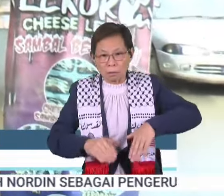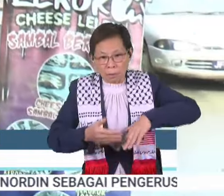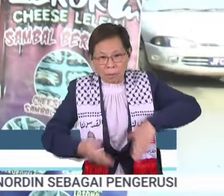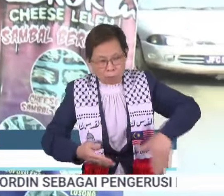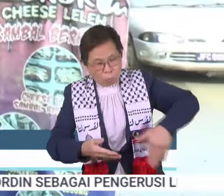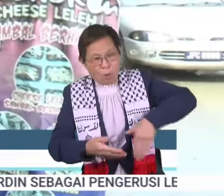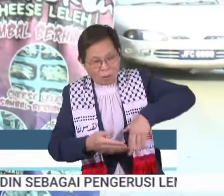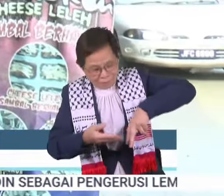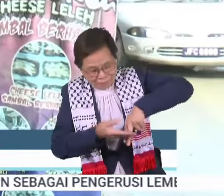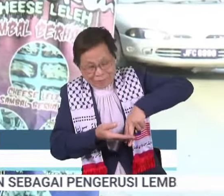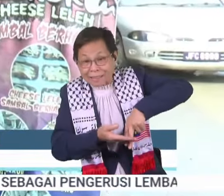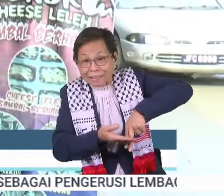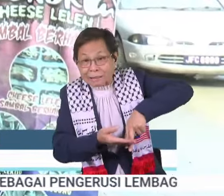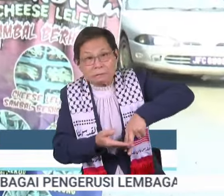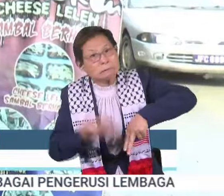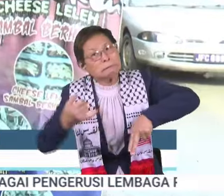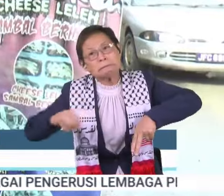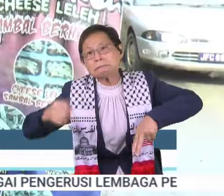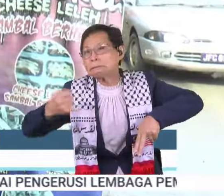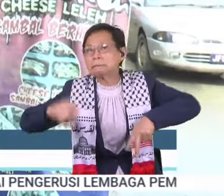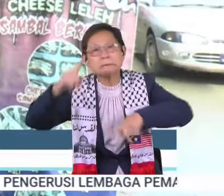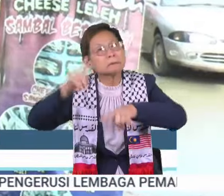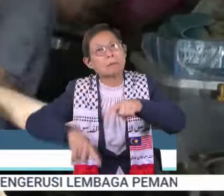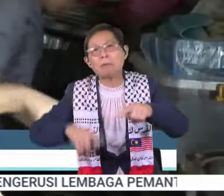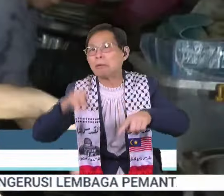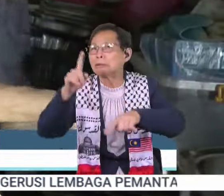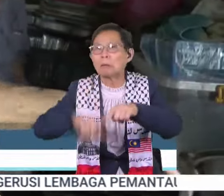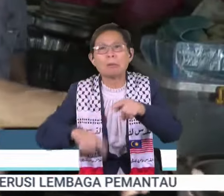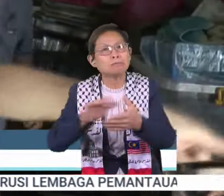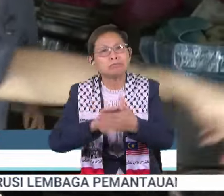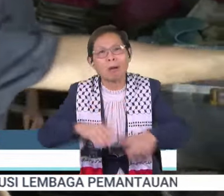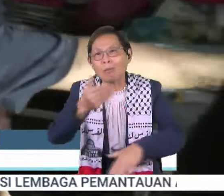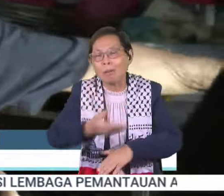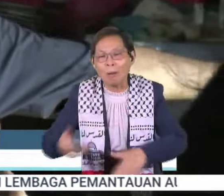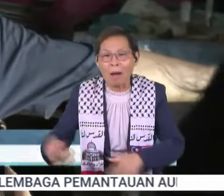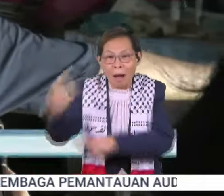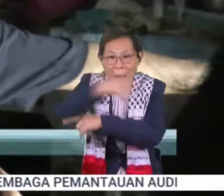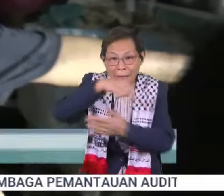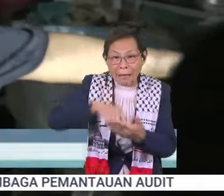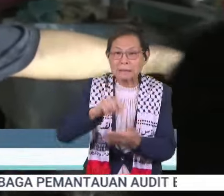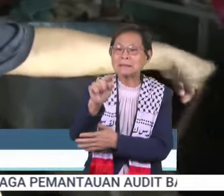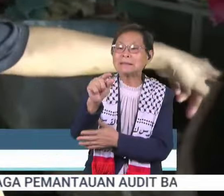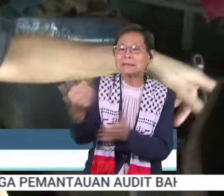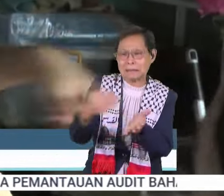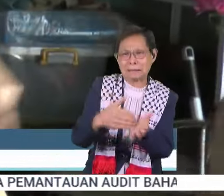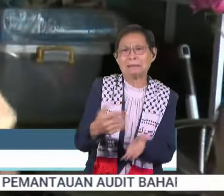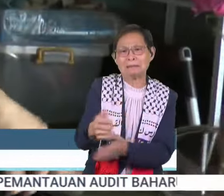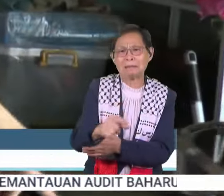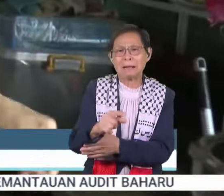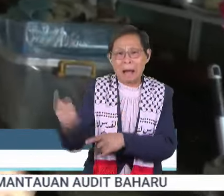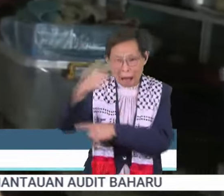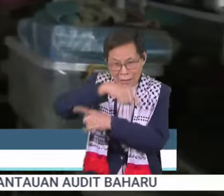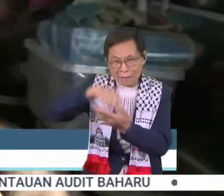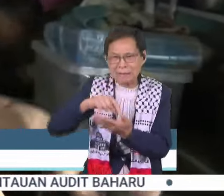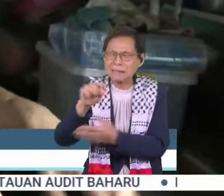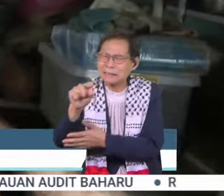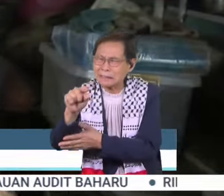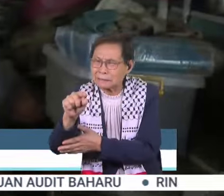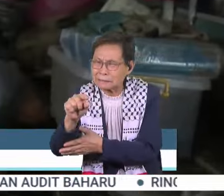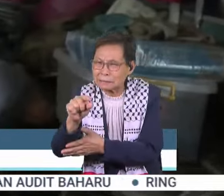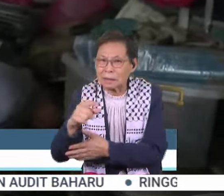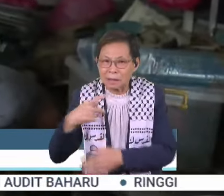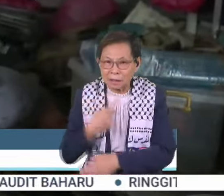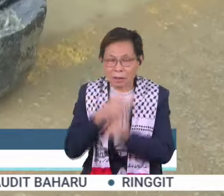lali. Memang tak sempat nak buat apa, tak sempat. Hari ni lah, sini lagi ada sikit je. Hari ni lah.